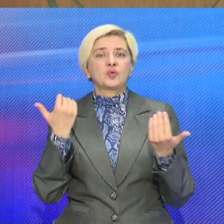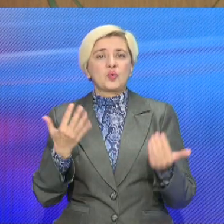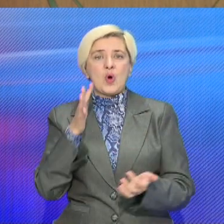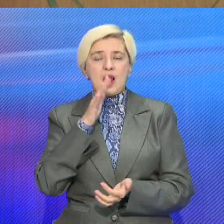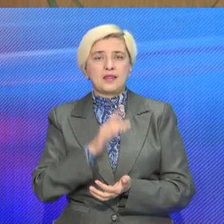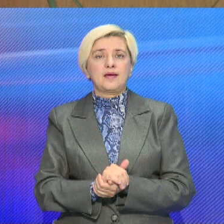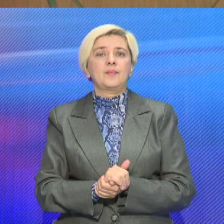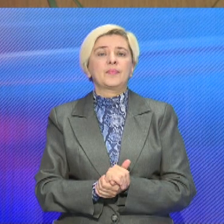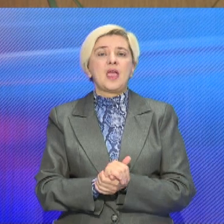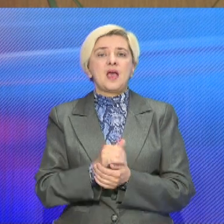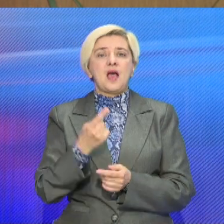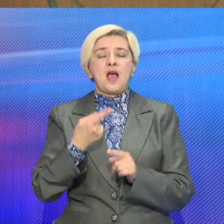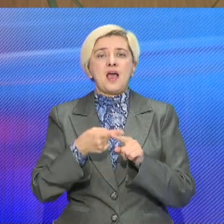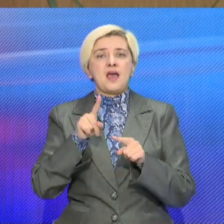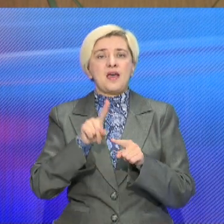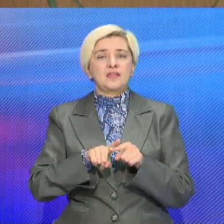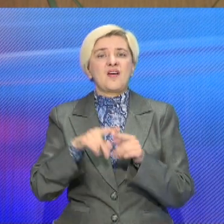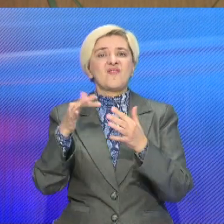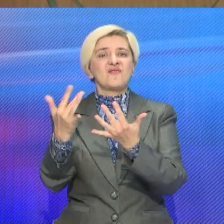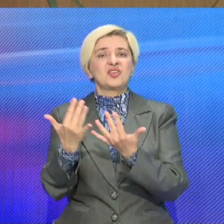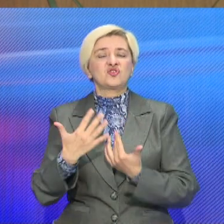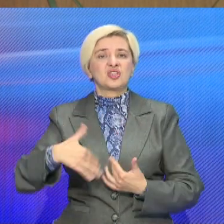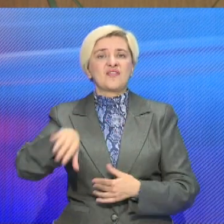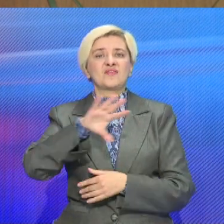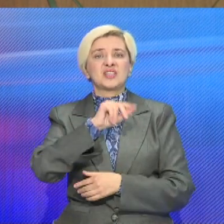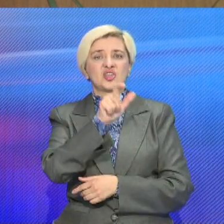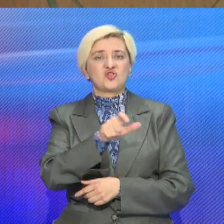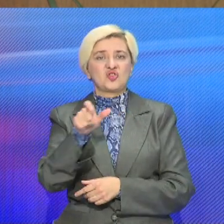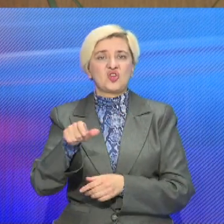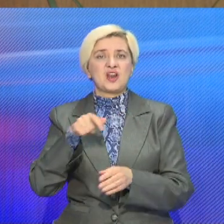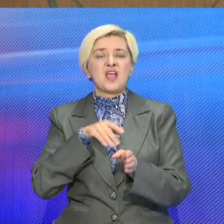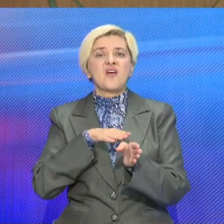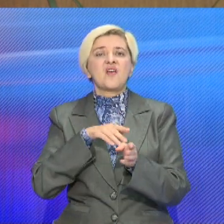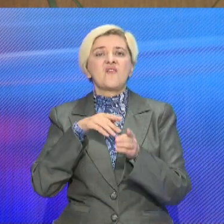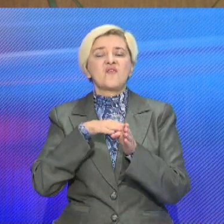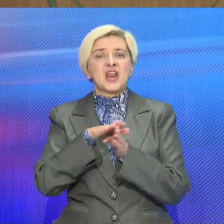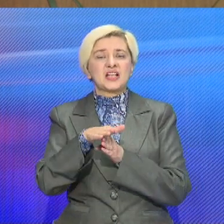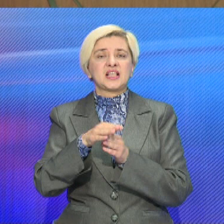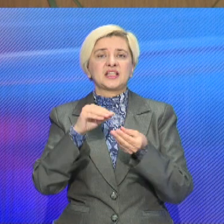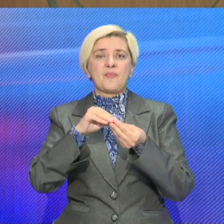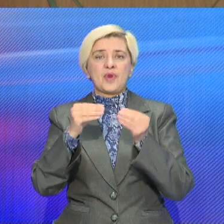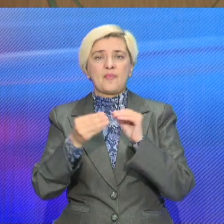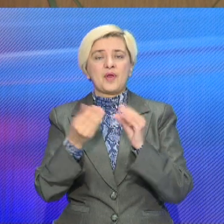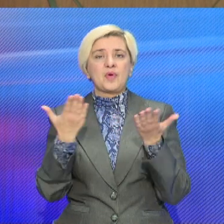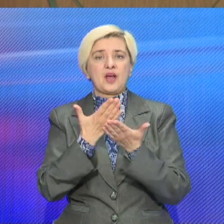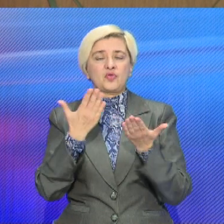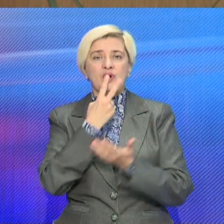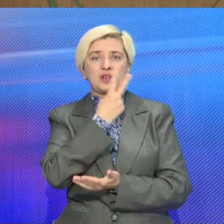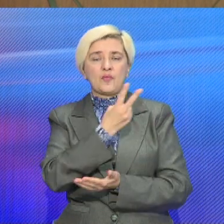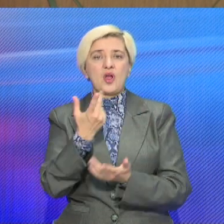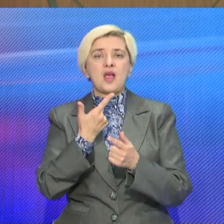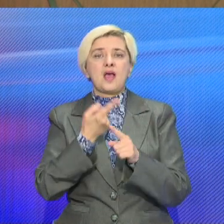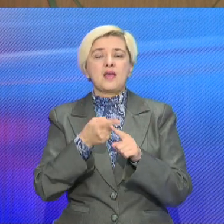дела, это, конечно, вовлечение всех жителей в реализации тех местных проблем, которые они наблюдают. Это